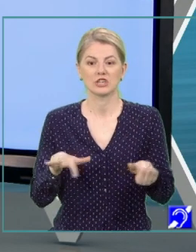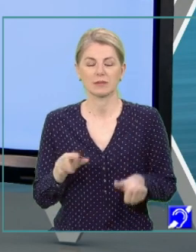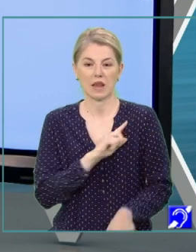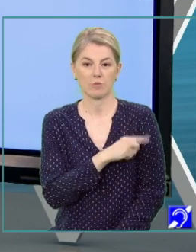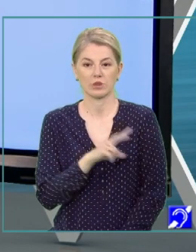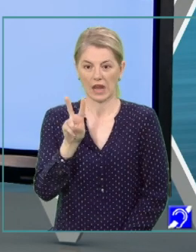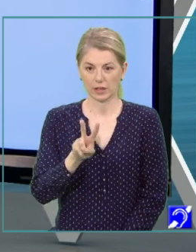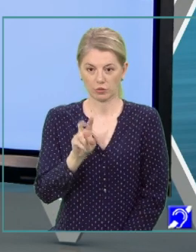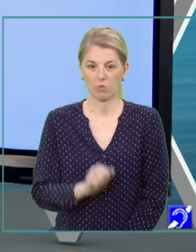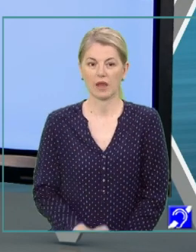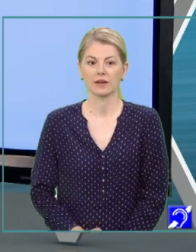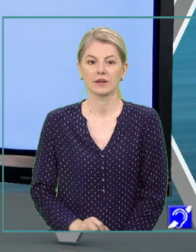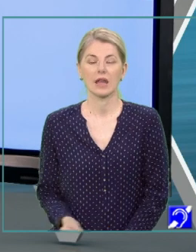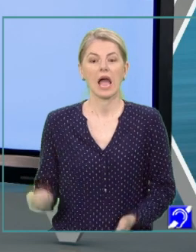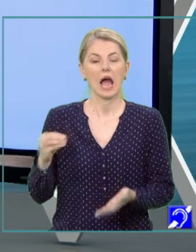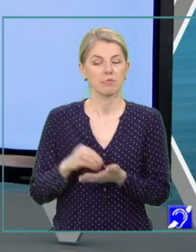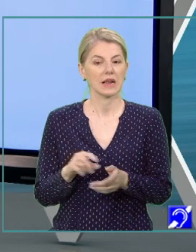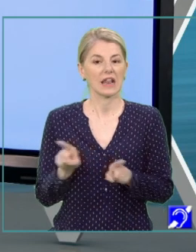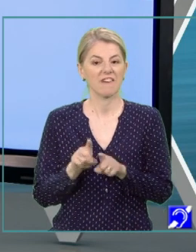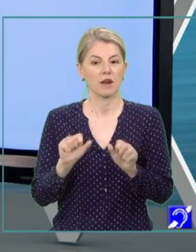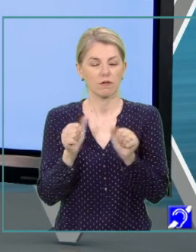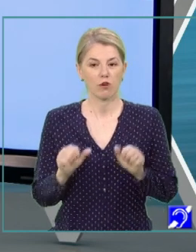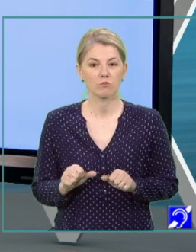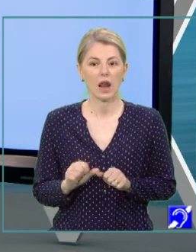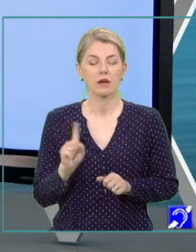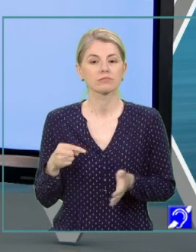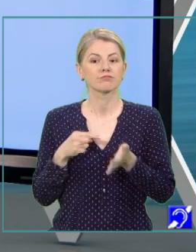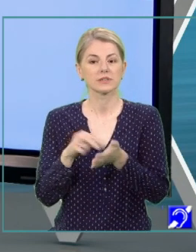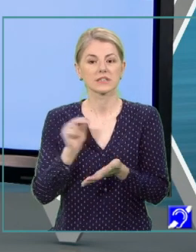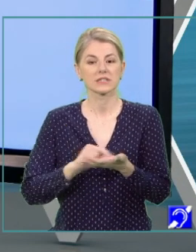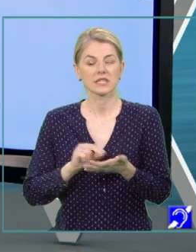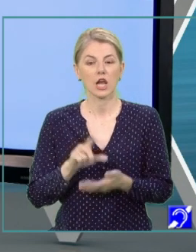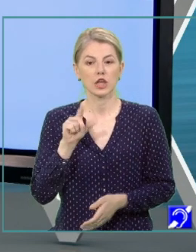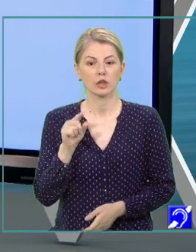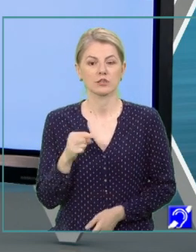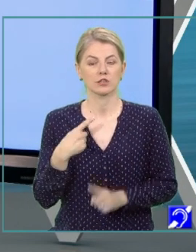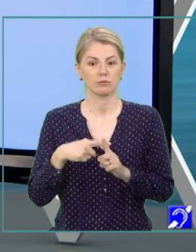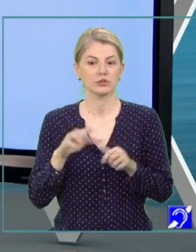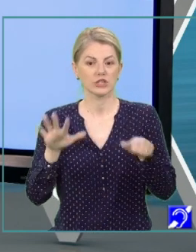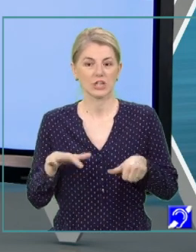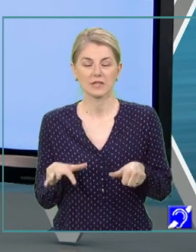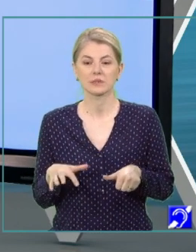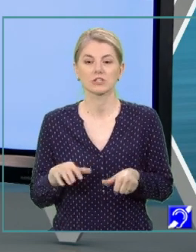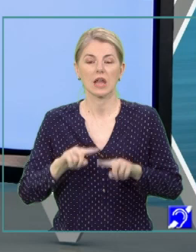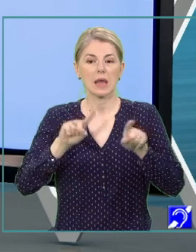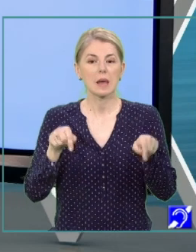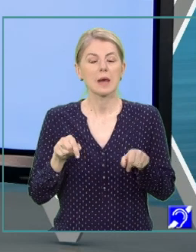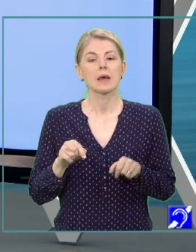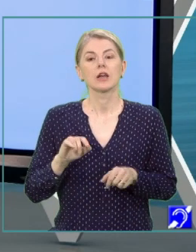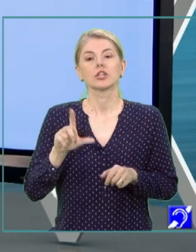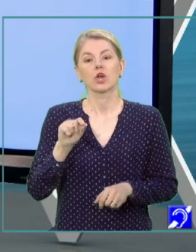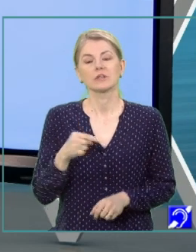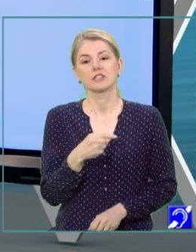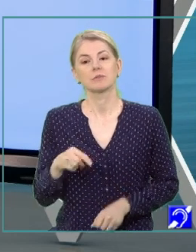16 la a doua, aplicând aceeași formulă, puteți scrie 20 plus 16 pe lângă 20